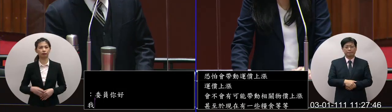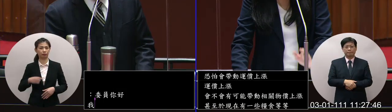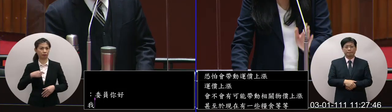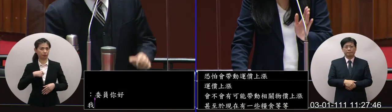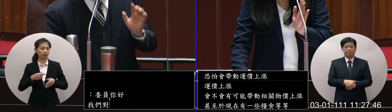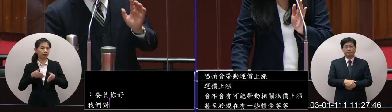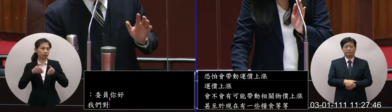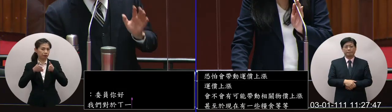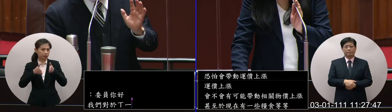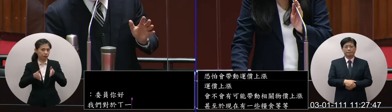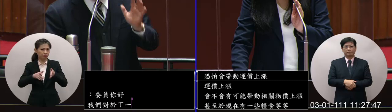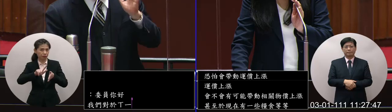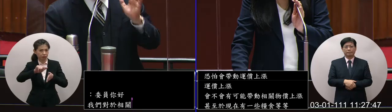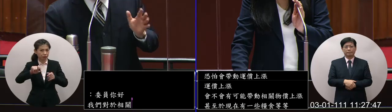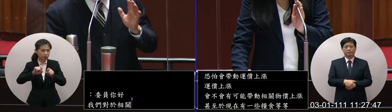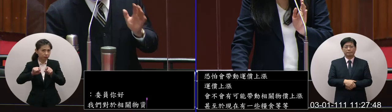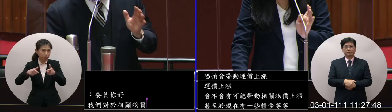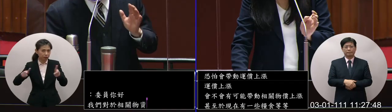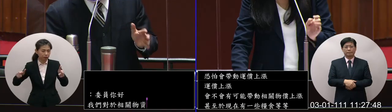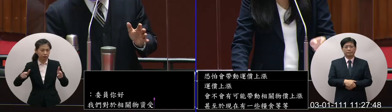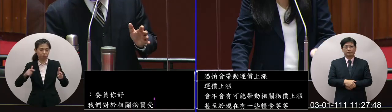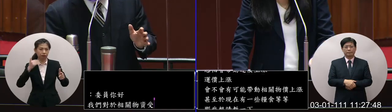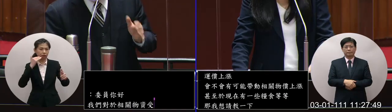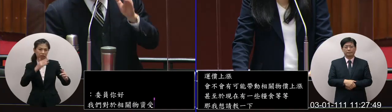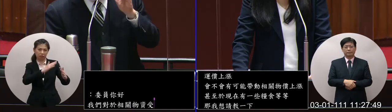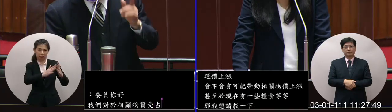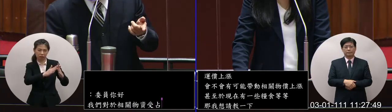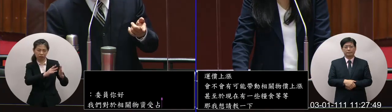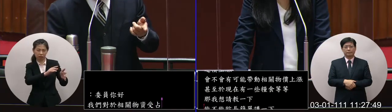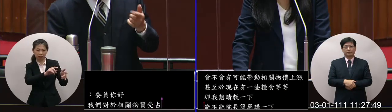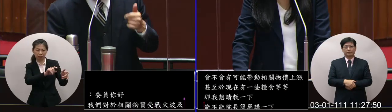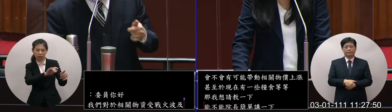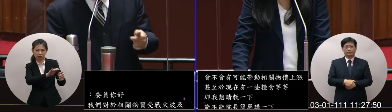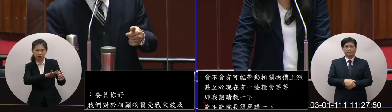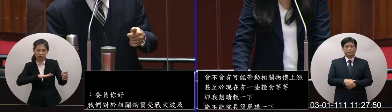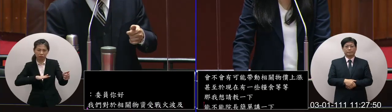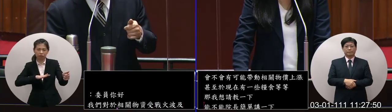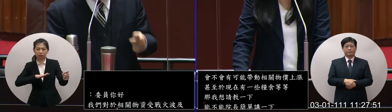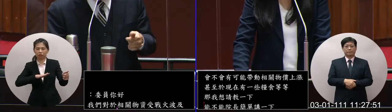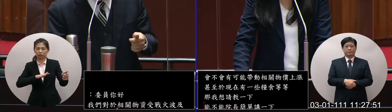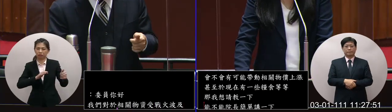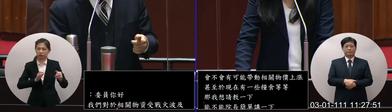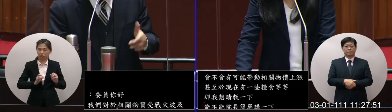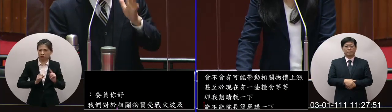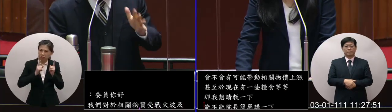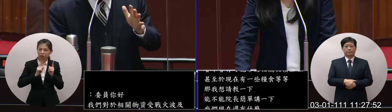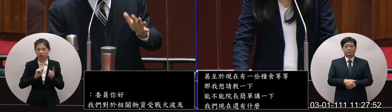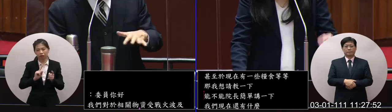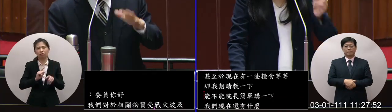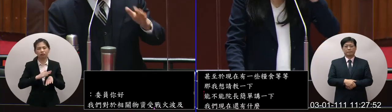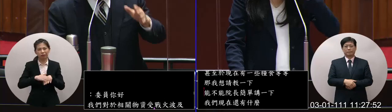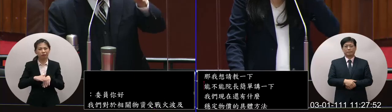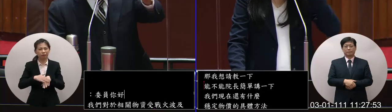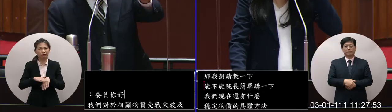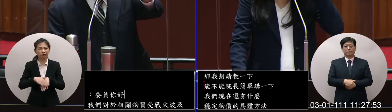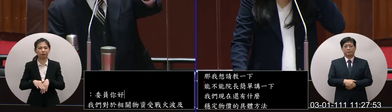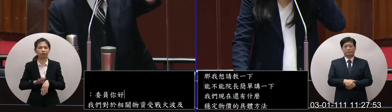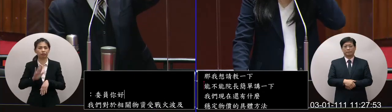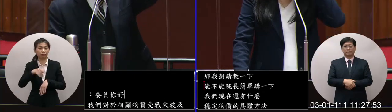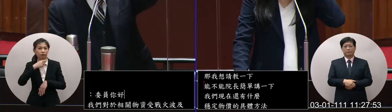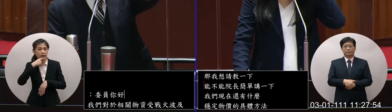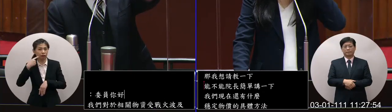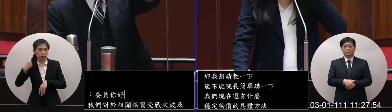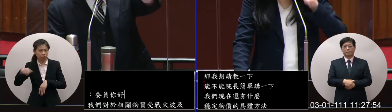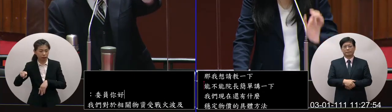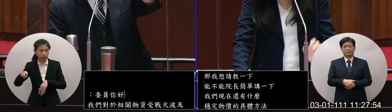于相关物资受战火波及，必定会有影响冲击。但因为俄罗斯